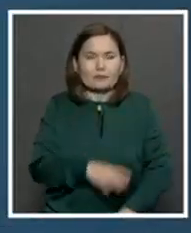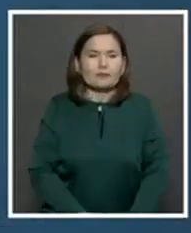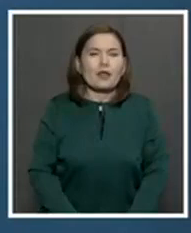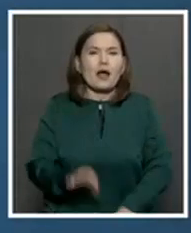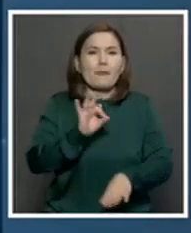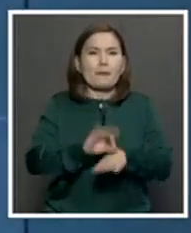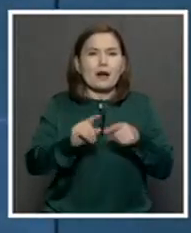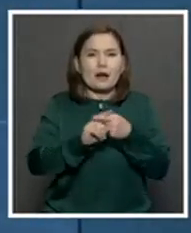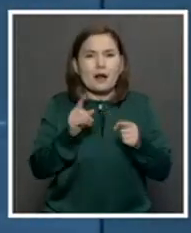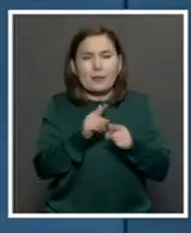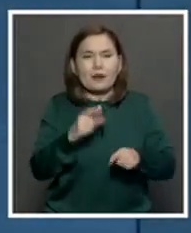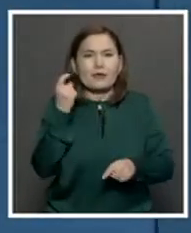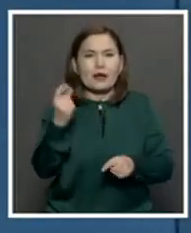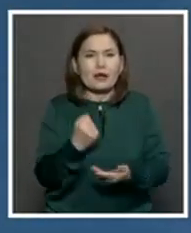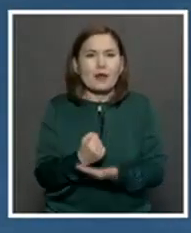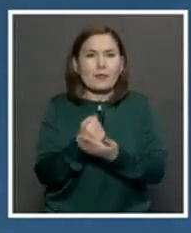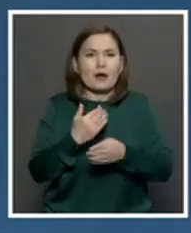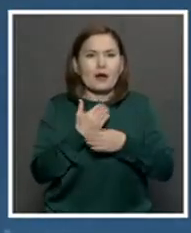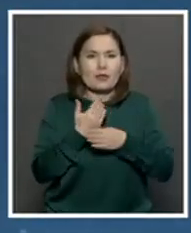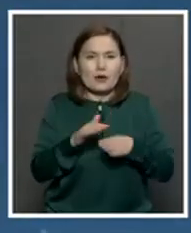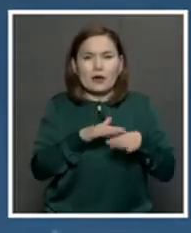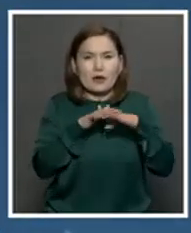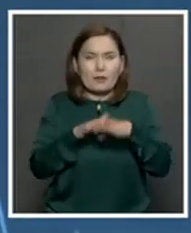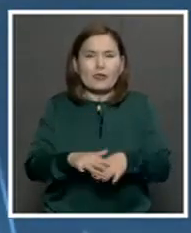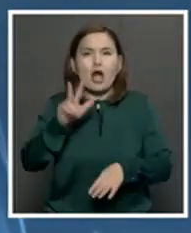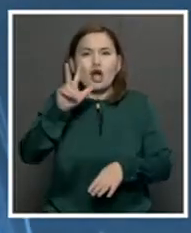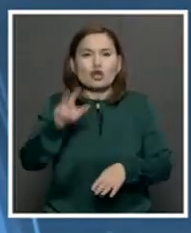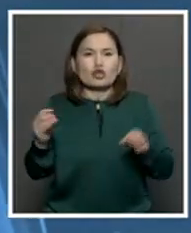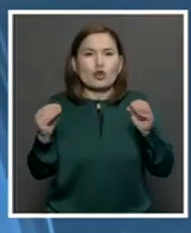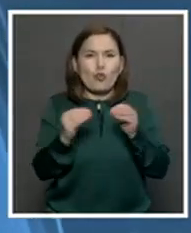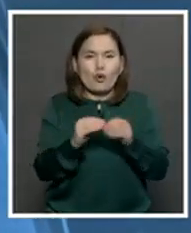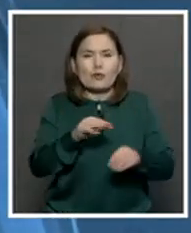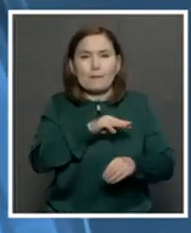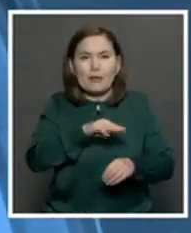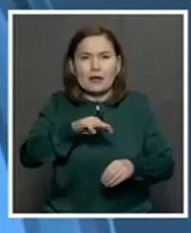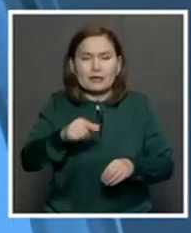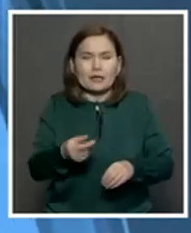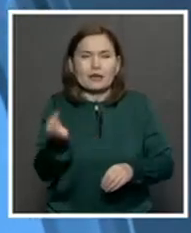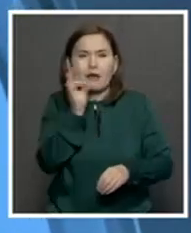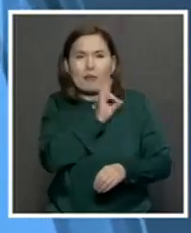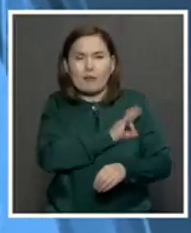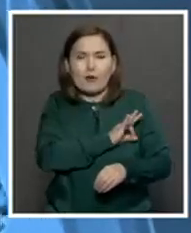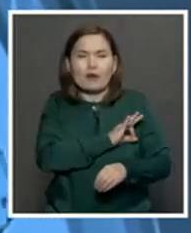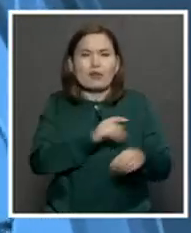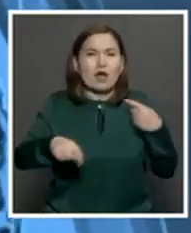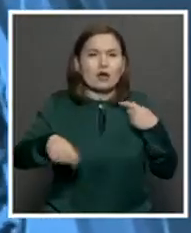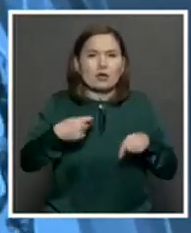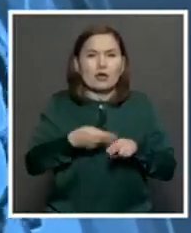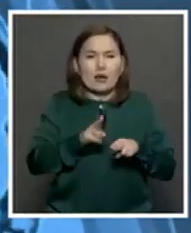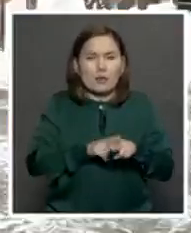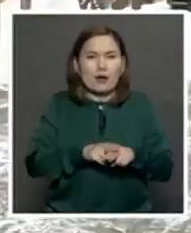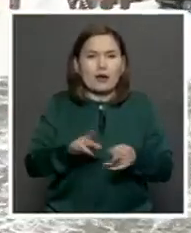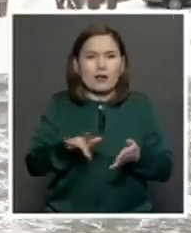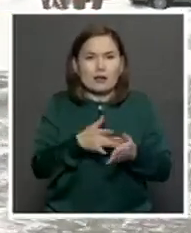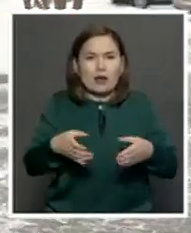Пандемия кезінде экономиканы қолдауға бөлінген қаражаттың 310 миллиард теңгесі тиімсіз пайдаланылған. Бұл туралы есеп комитетінің